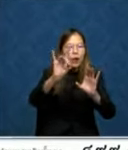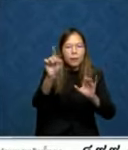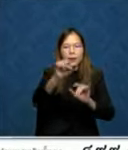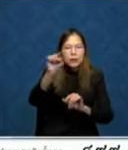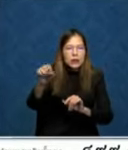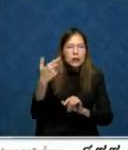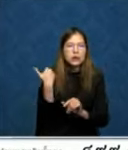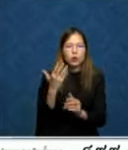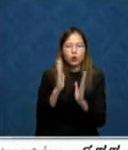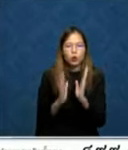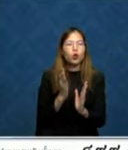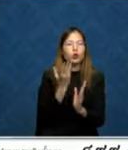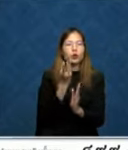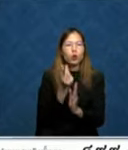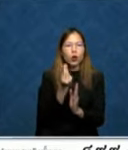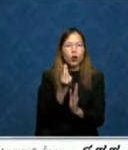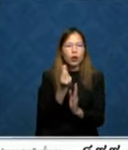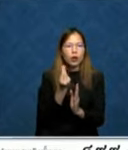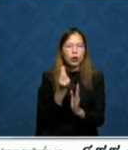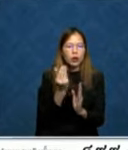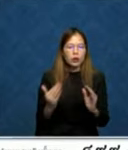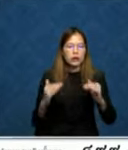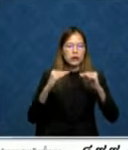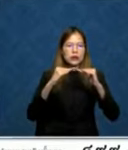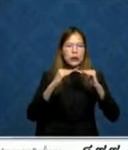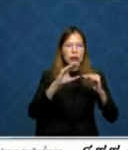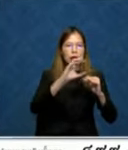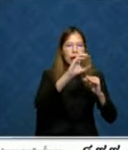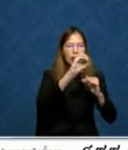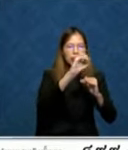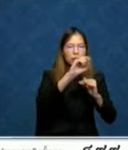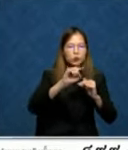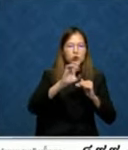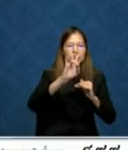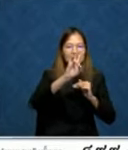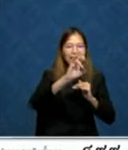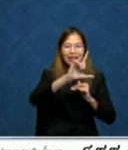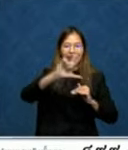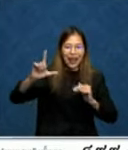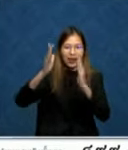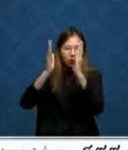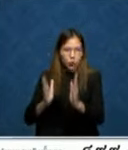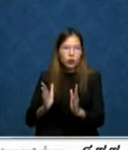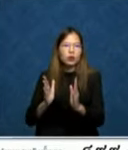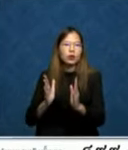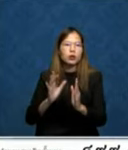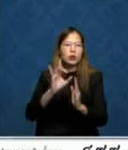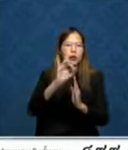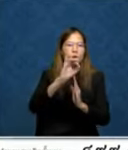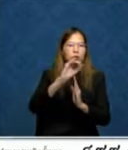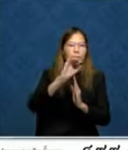ท่าไหร่ครับคนที่มีสิทธิ์นะครับ 50.7 ล้านคน